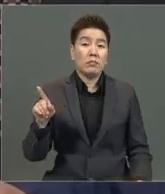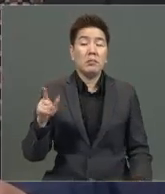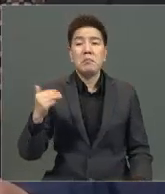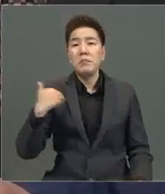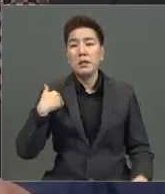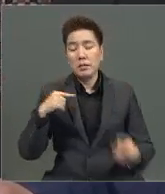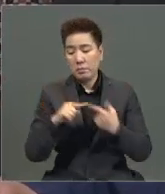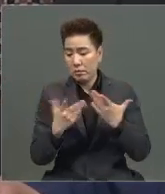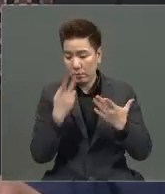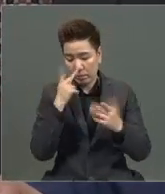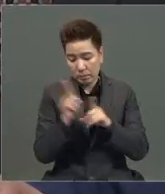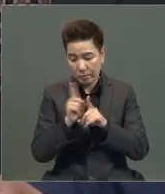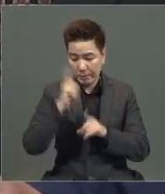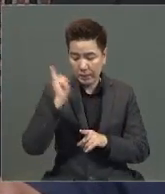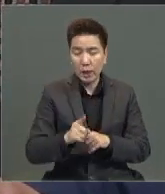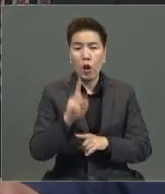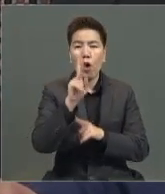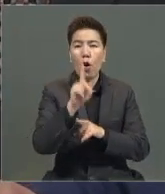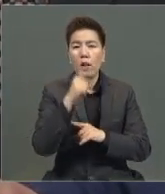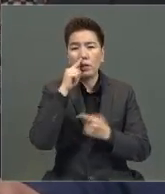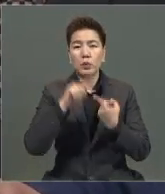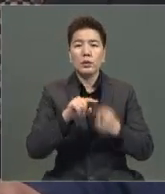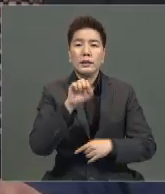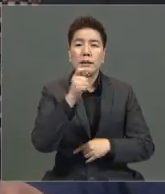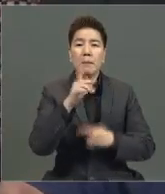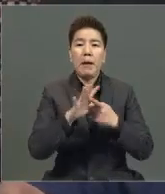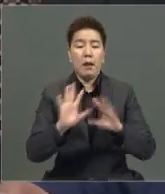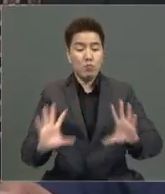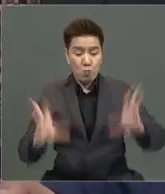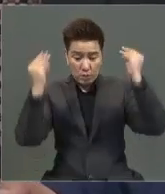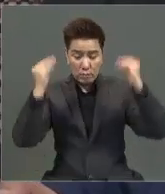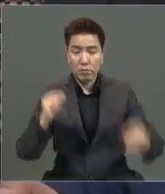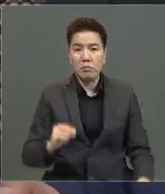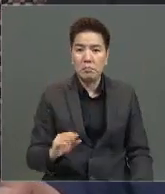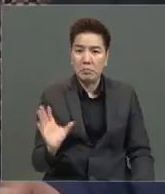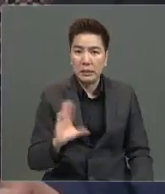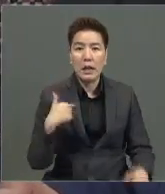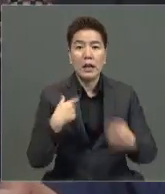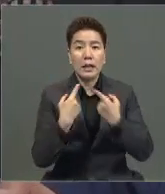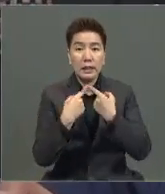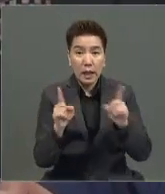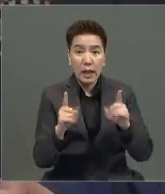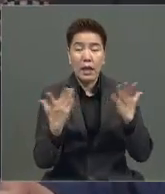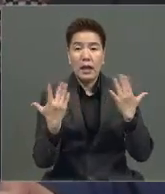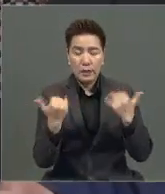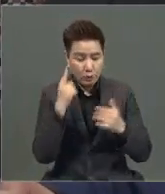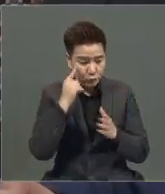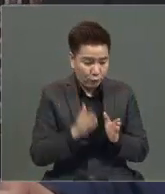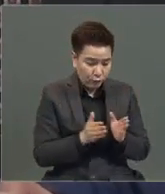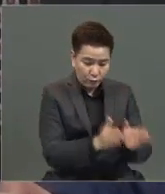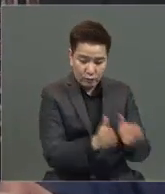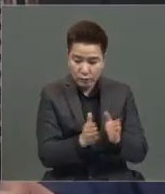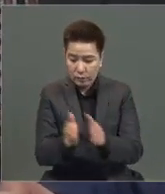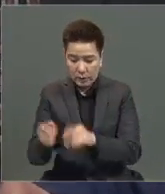ช่ข้อที่จะบอกว่าเปิดสภาปุ๊บปัญหาหมดปั๊บเนี่ยมันไม่ใช่อย่างนั้นก็ตามแต่ว่าเผื่อว่าทุกฝ่ายจะได้ม